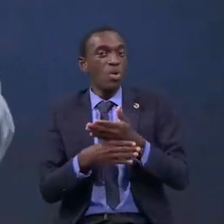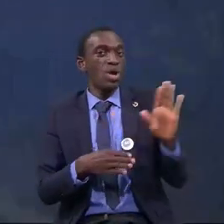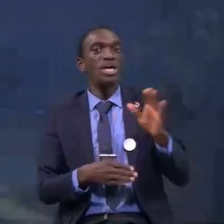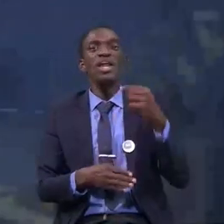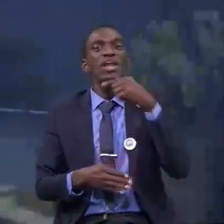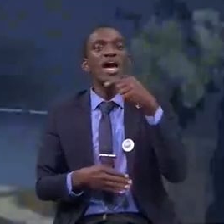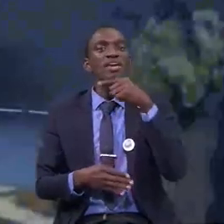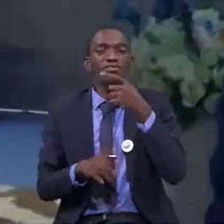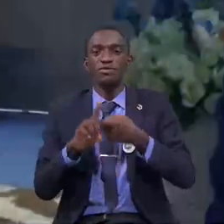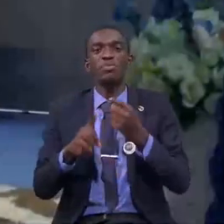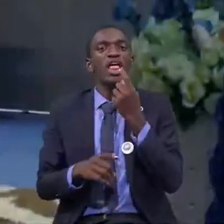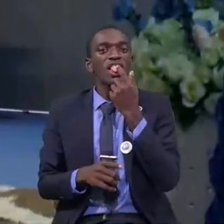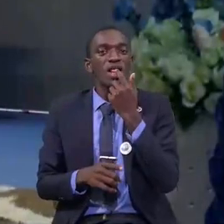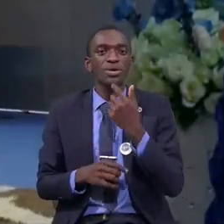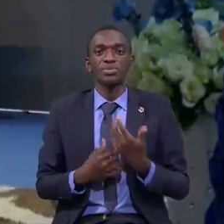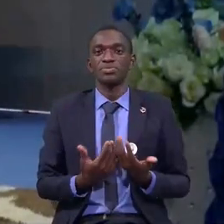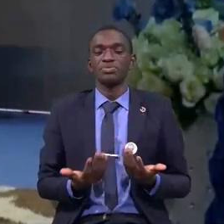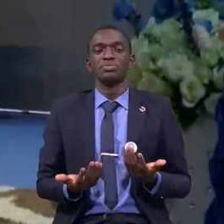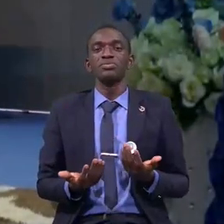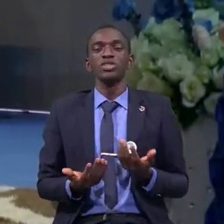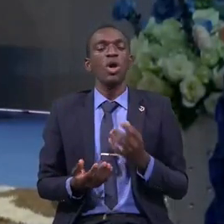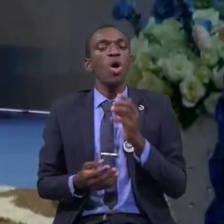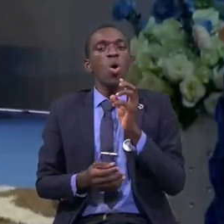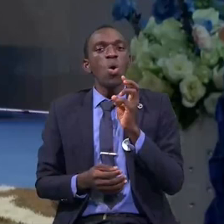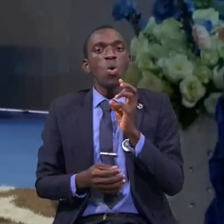L'eau n'enlève pas le mensonge de la bouche.